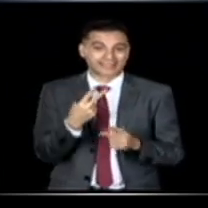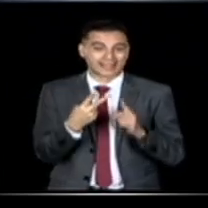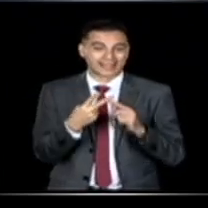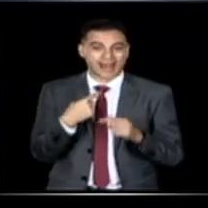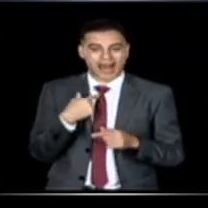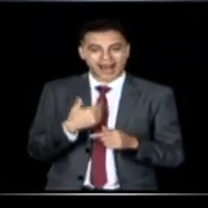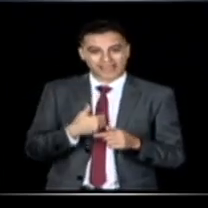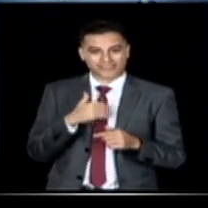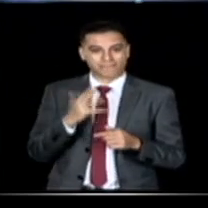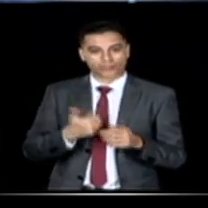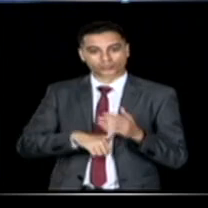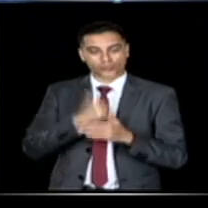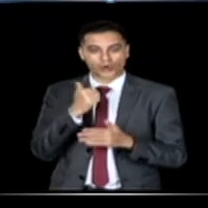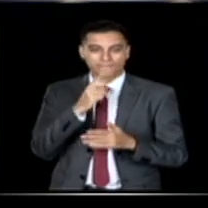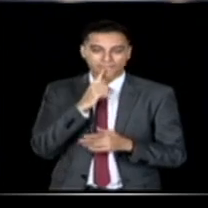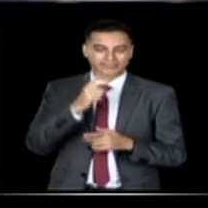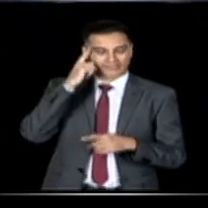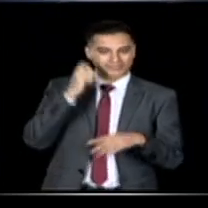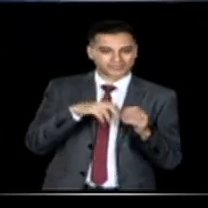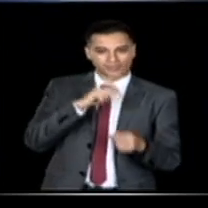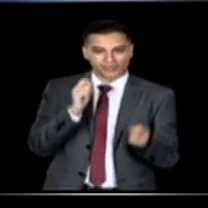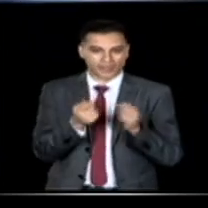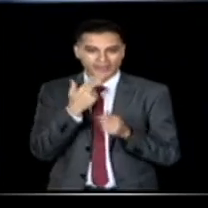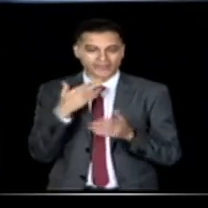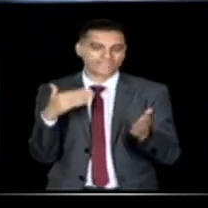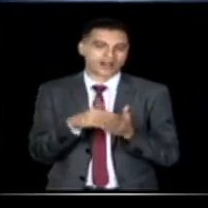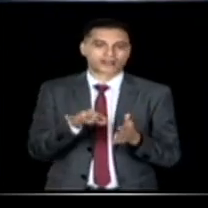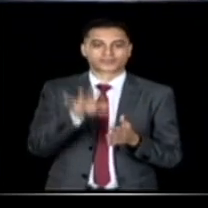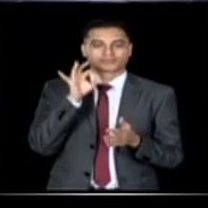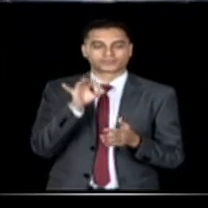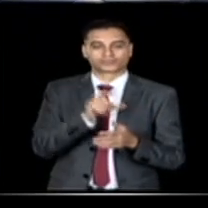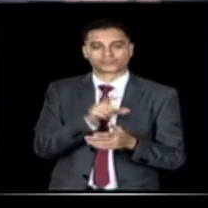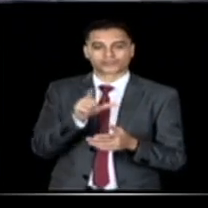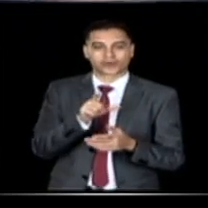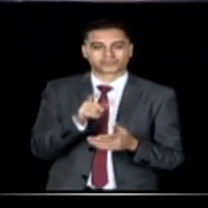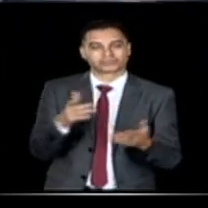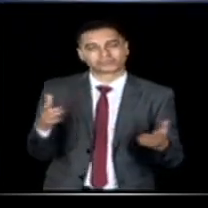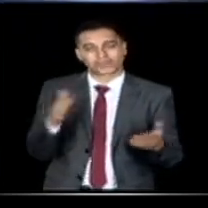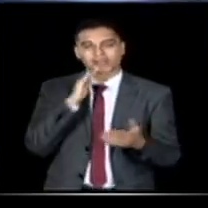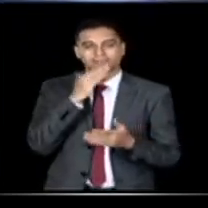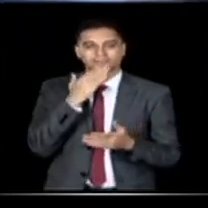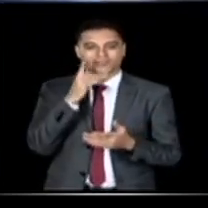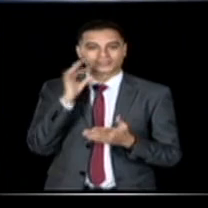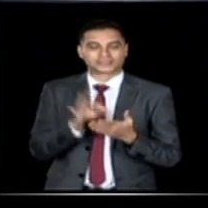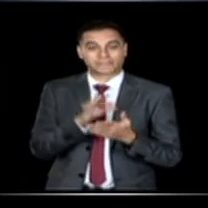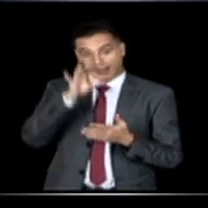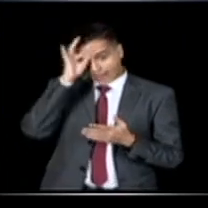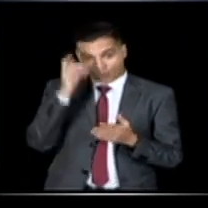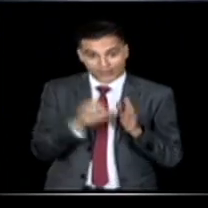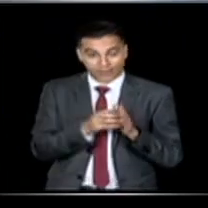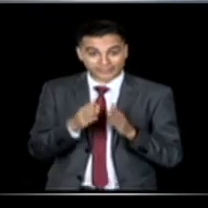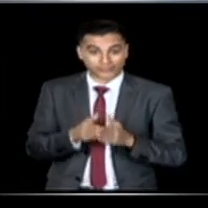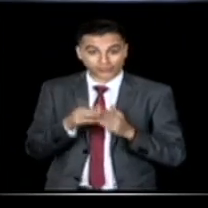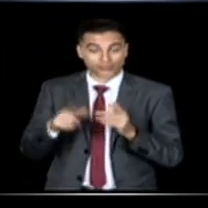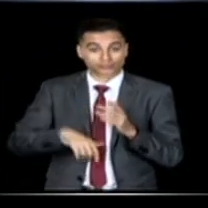ان احنا ممكن نحسن ضربات الجزاء اكتر، بس طبعا الموقف اتغير، بس الحمد لله ان احنا قدرنا ناخد هدف الزمن. طبعا لو جامعه قناه السويس كسبت